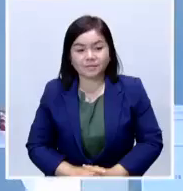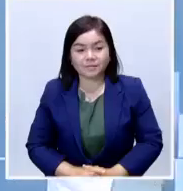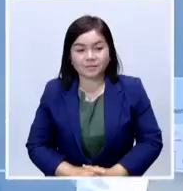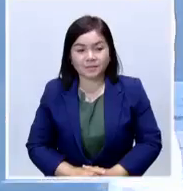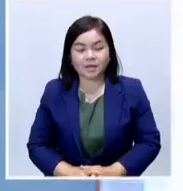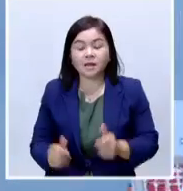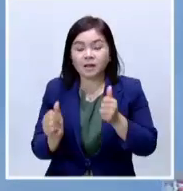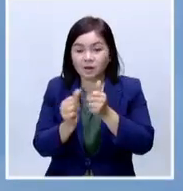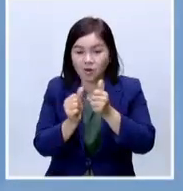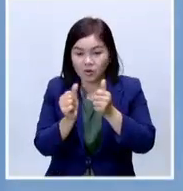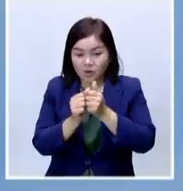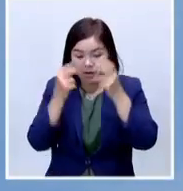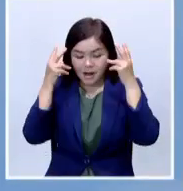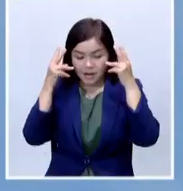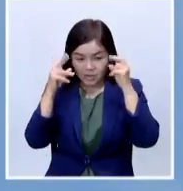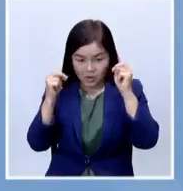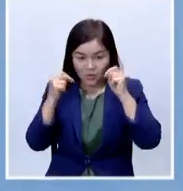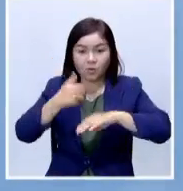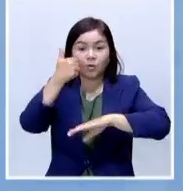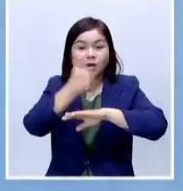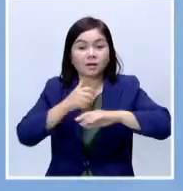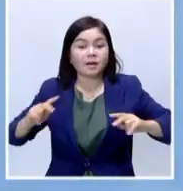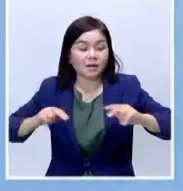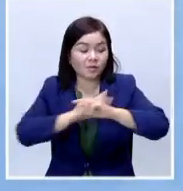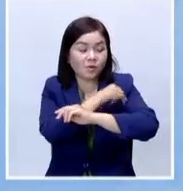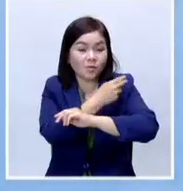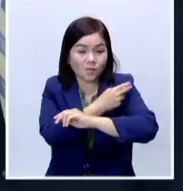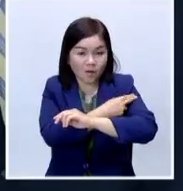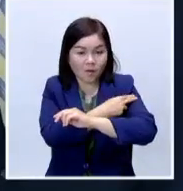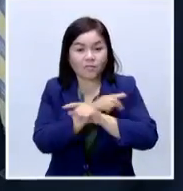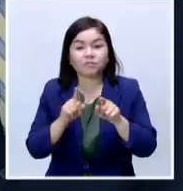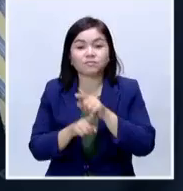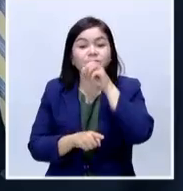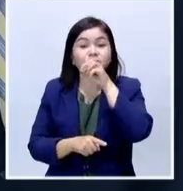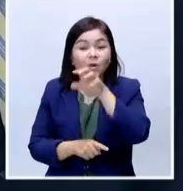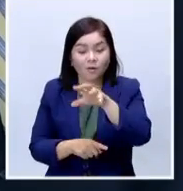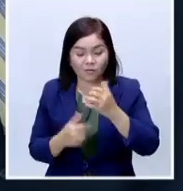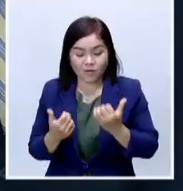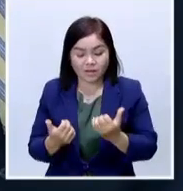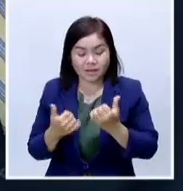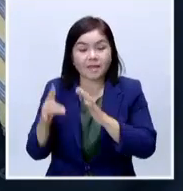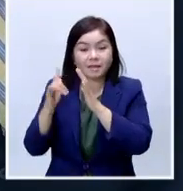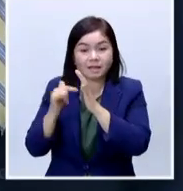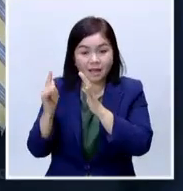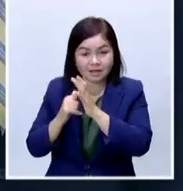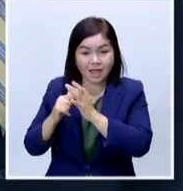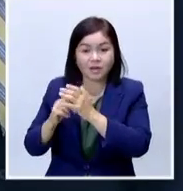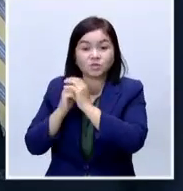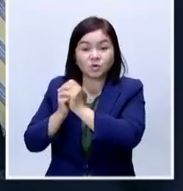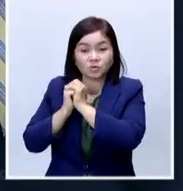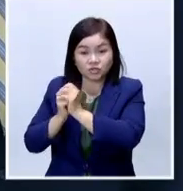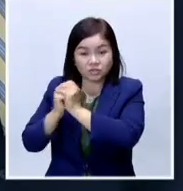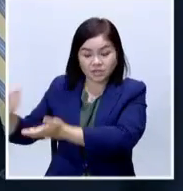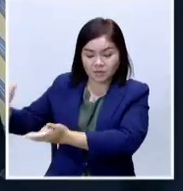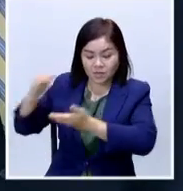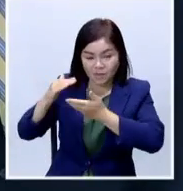นายอนุทินชาญวีรกูลรองนายกรัฐมนตรีและรัฐมนตรีว่าการกระทรวงสาธารณสุขเปิดเผยว่านอกจากวัคซีนของซิโนแวคล็อตแรกที่มาจาก